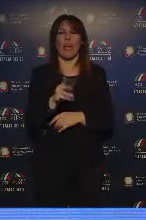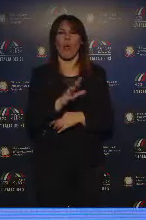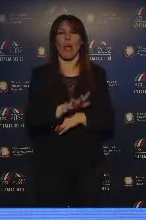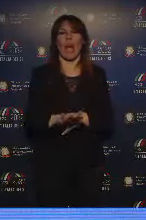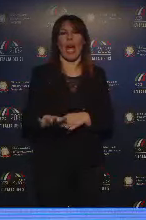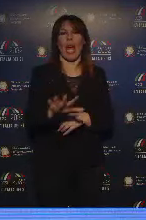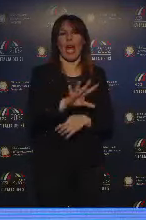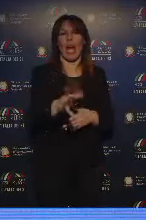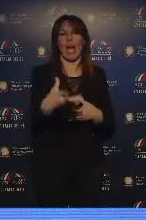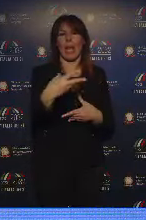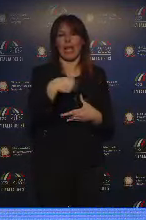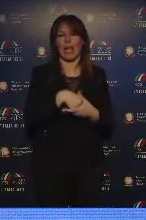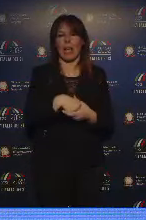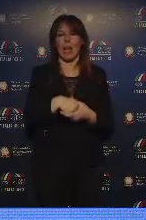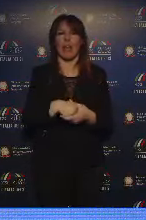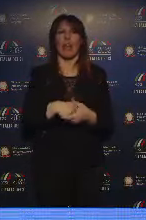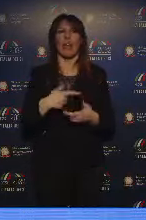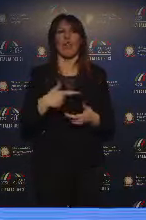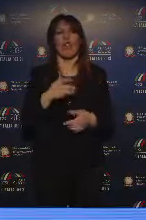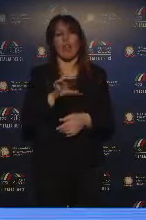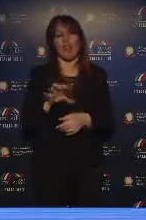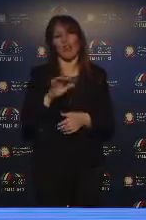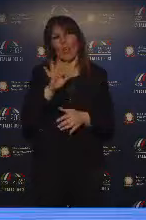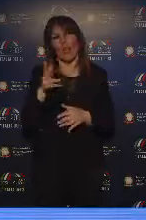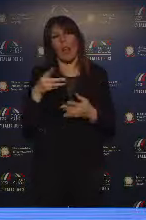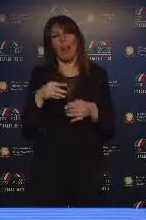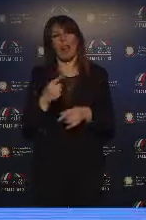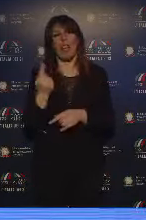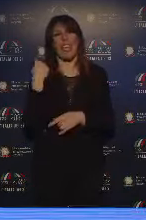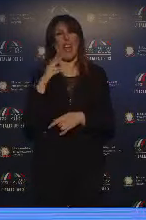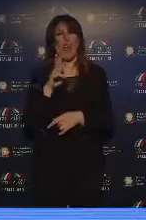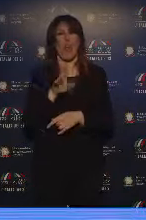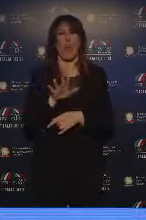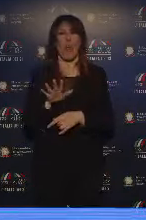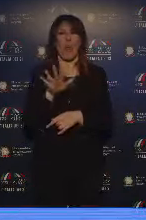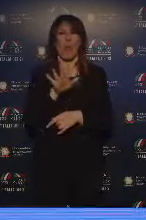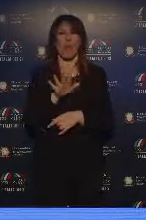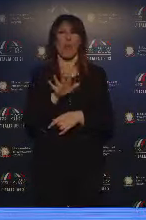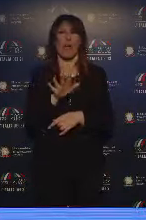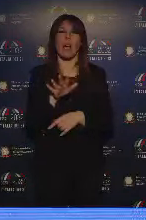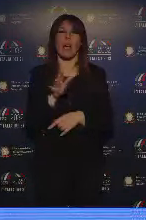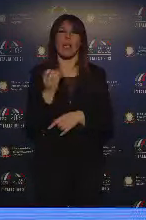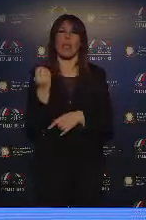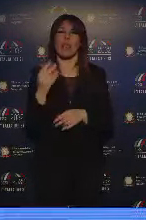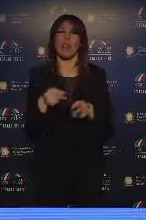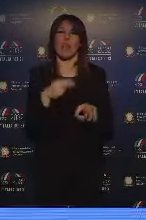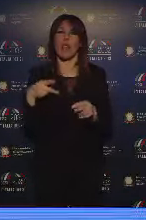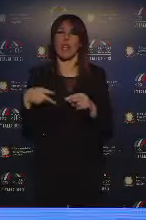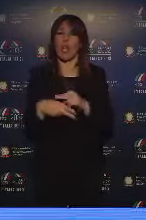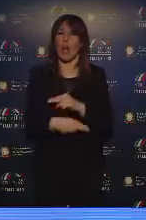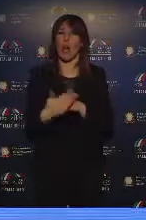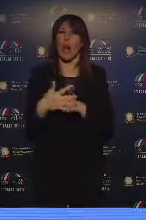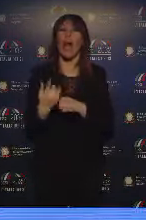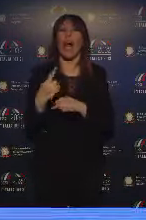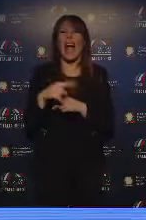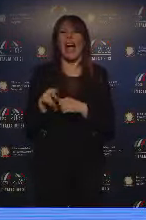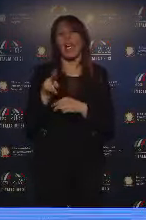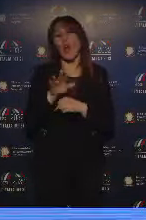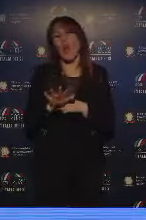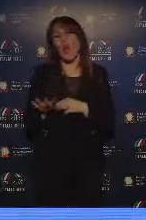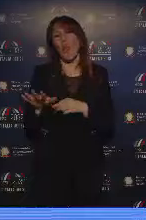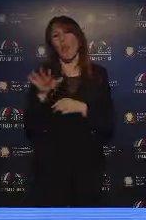ragionando su ci sono altre regioni ieri ero in Umbria a inaugurare i lavori alla stazione ferroviaria anche l'Umbria è sfiorata